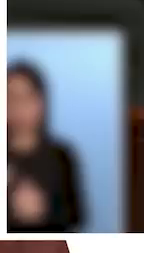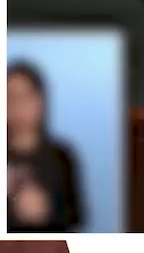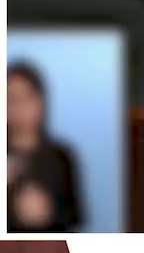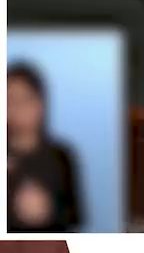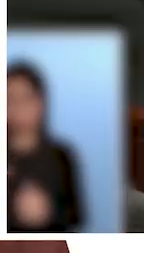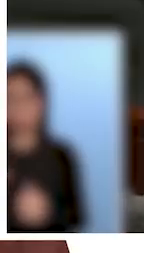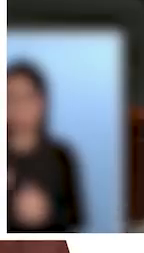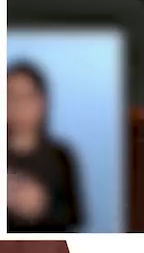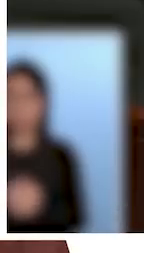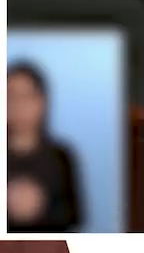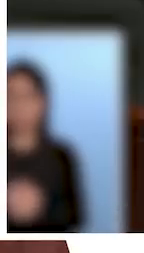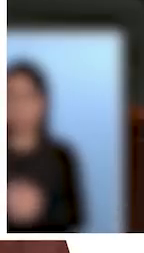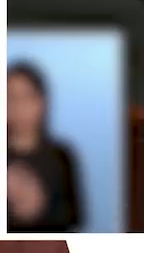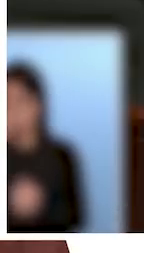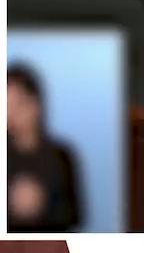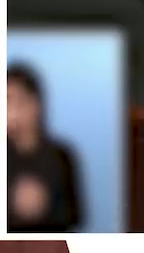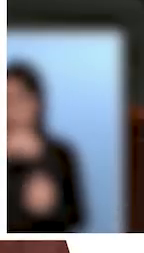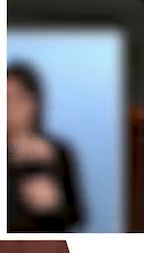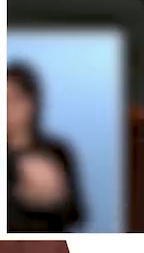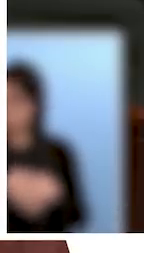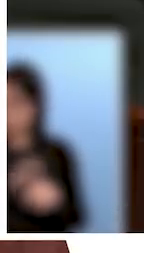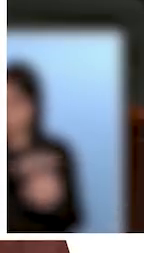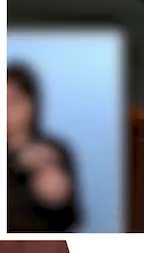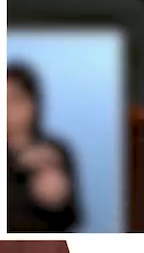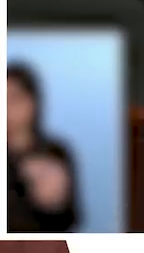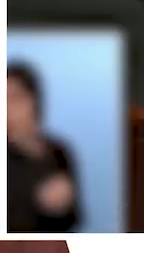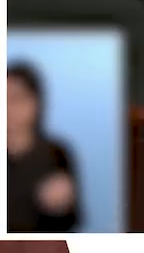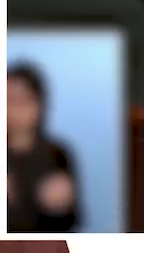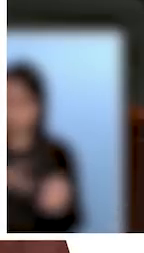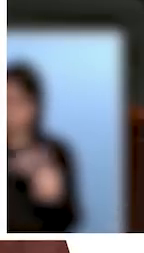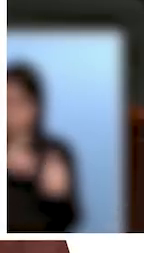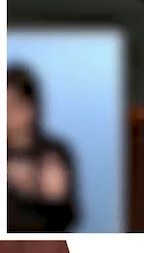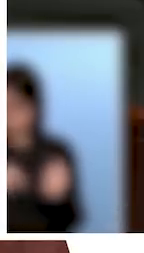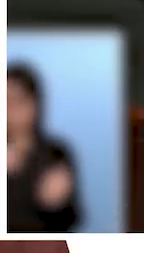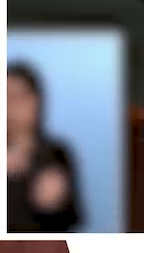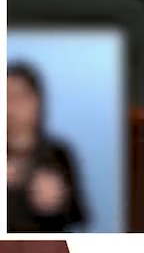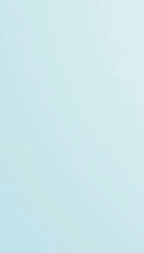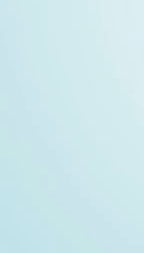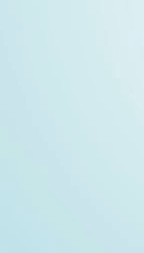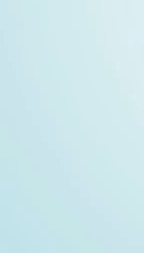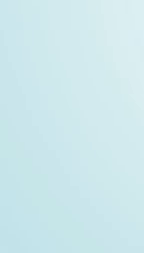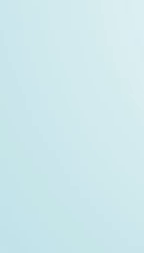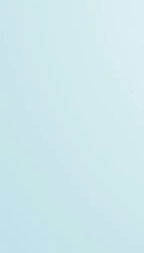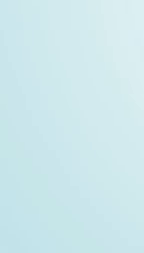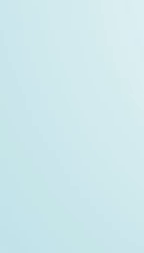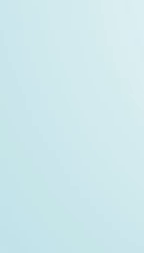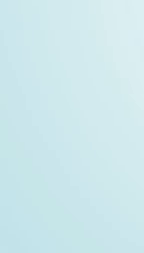進嘅空間，吸收一啲西方國家嘅經驗咧，係可以做到一啲改善同處理嘅。